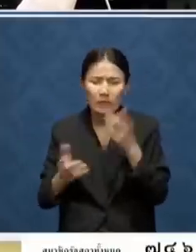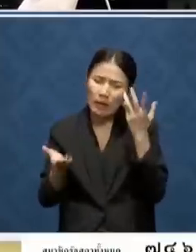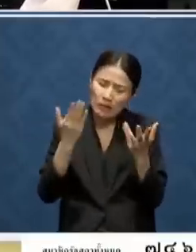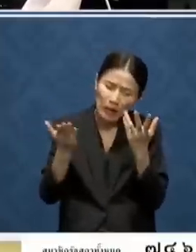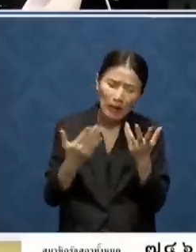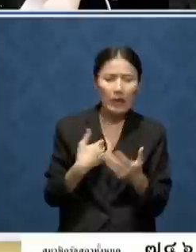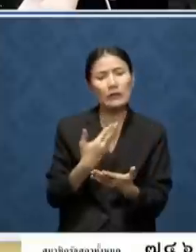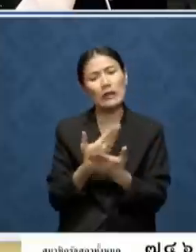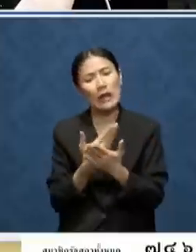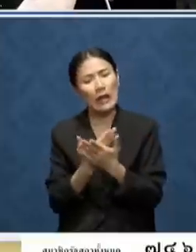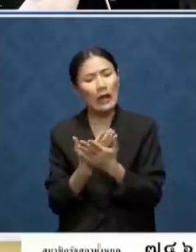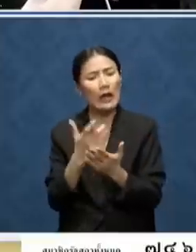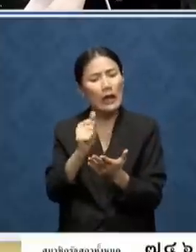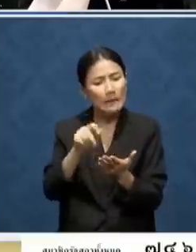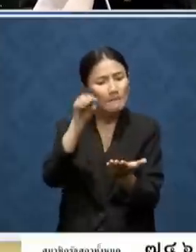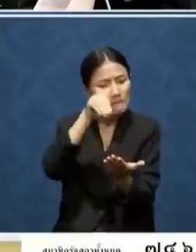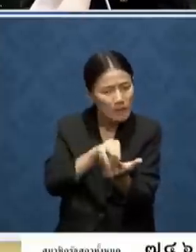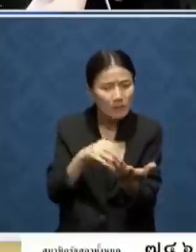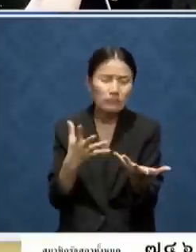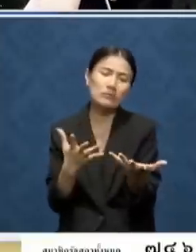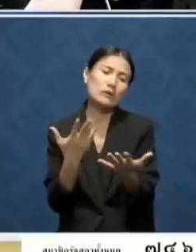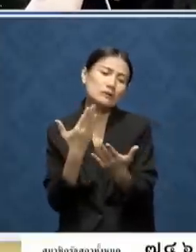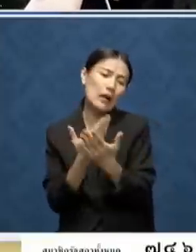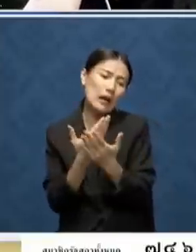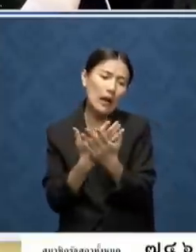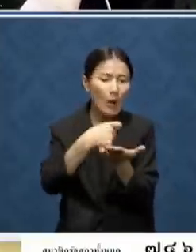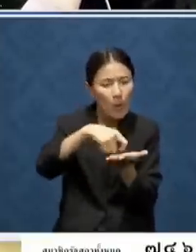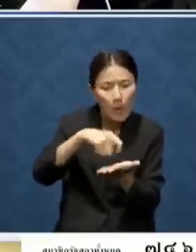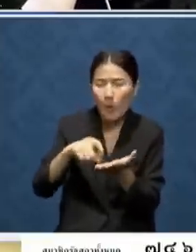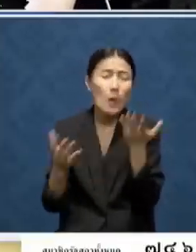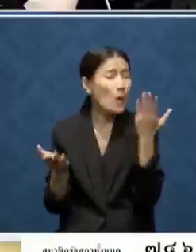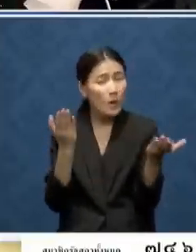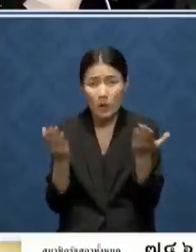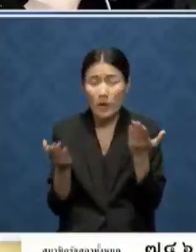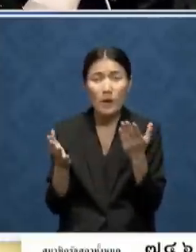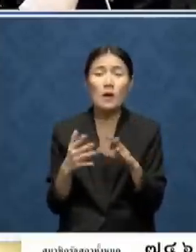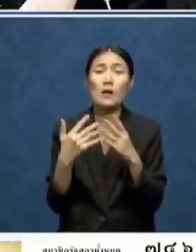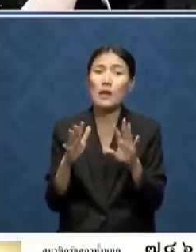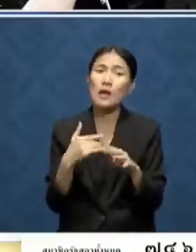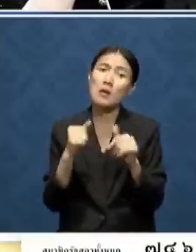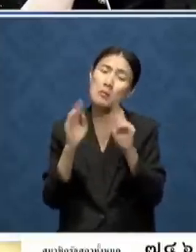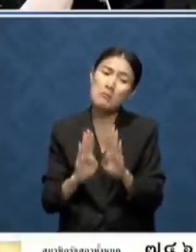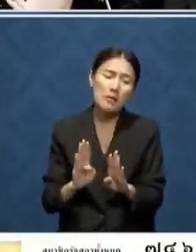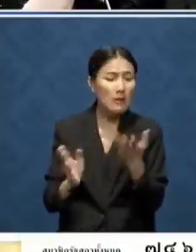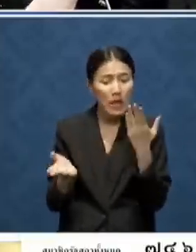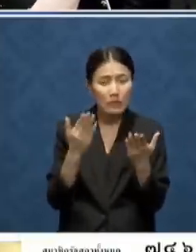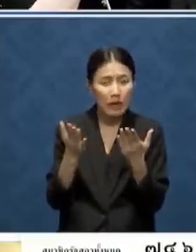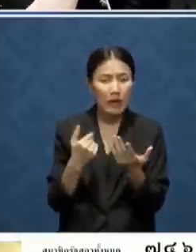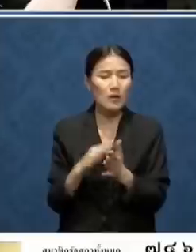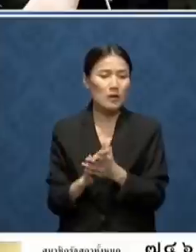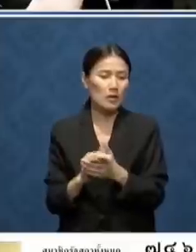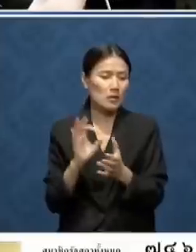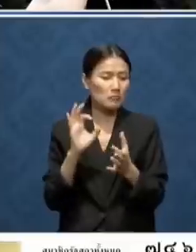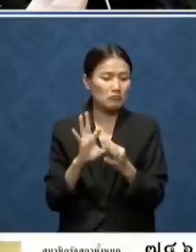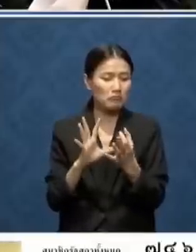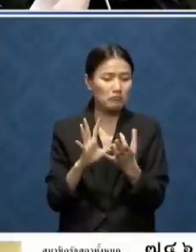เงิน emoneyนะคะหรือว่าเป็นคูปองอิเล็กทรอนิที่ท่านชอบใช้หรือว่าจะเป็นแบบ utility Tokenที่เป็นสินทรัพย์ดิจิทอล